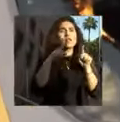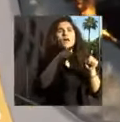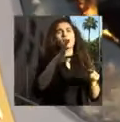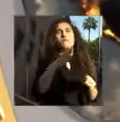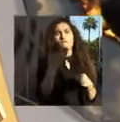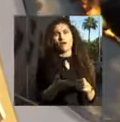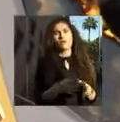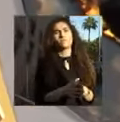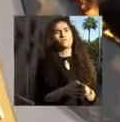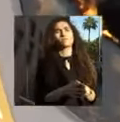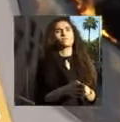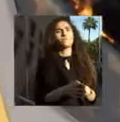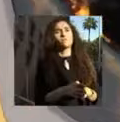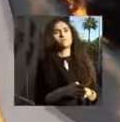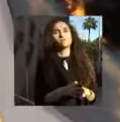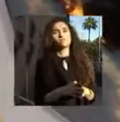olduğunu.